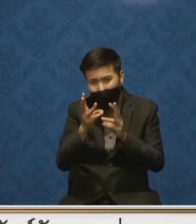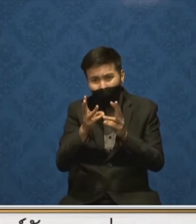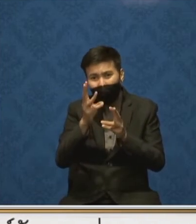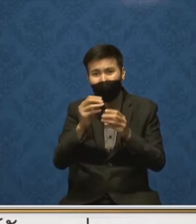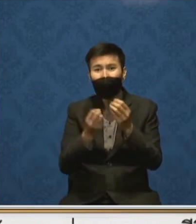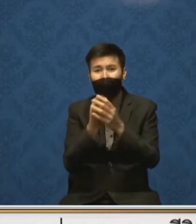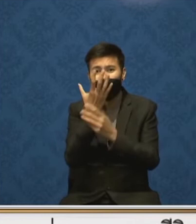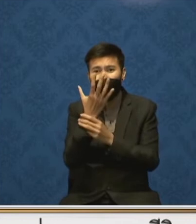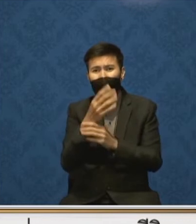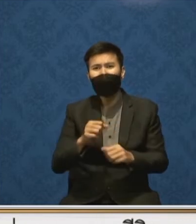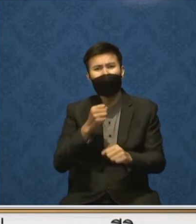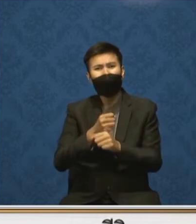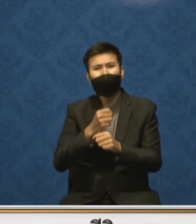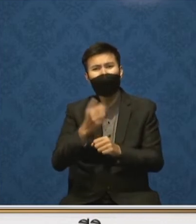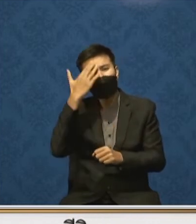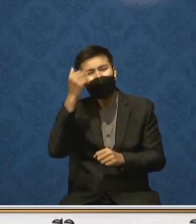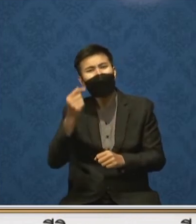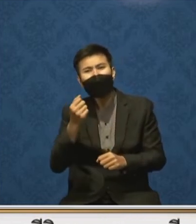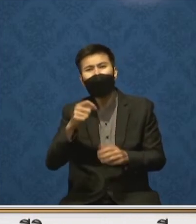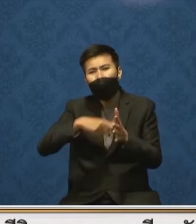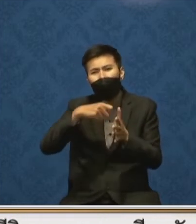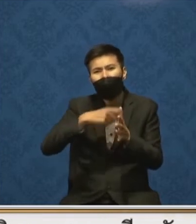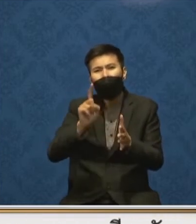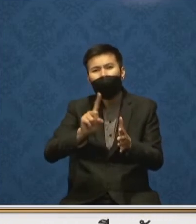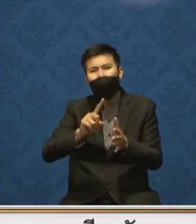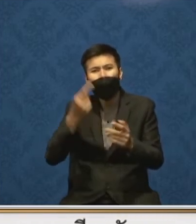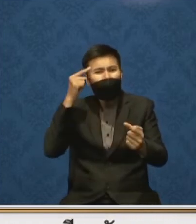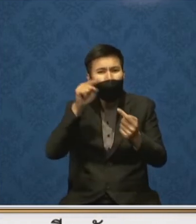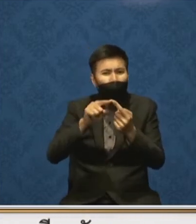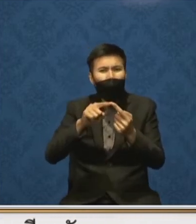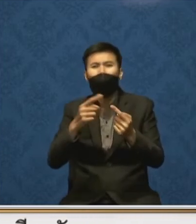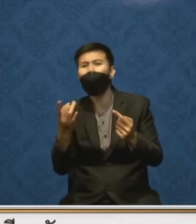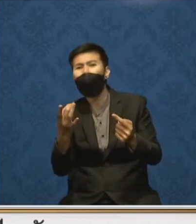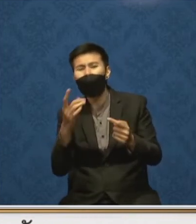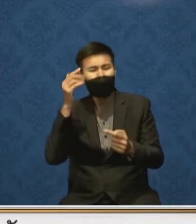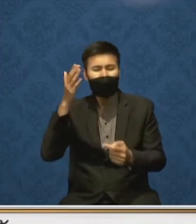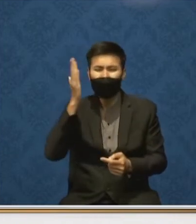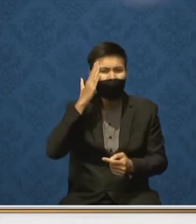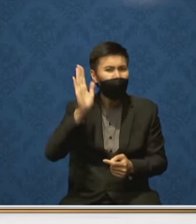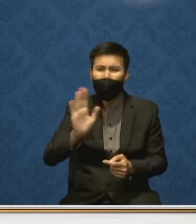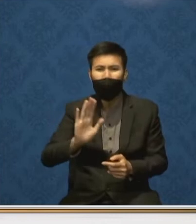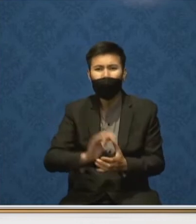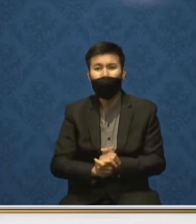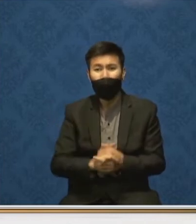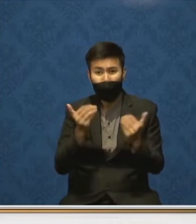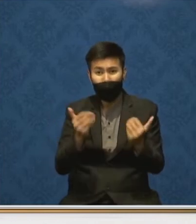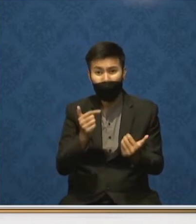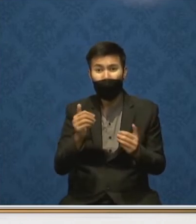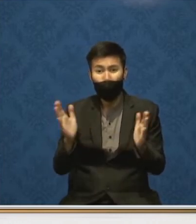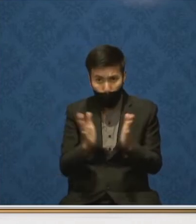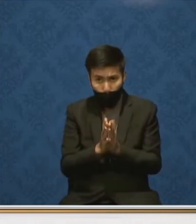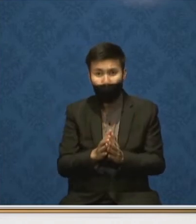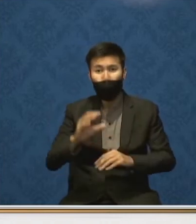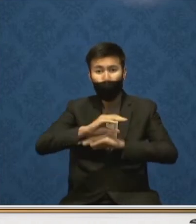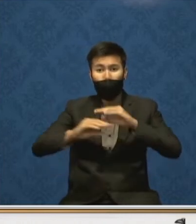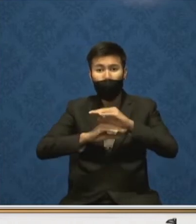อะไรกัแน่แล้วตัวเปาหมายตวชีวตคือะไรก็ไม่ทราบก็จริ ๆ แล้วรวมเปโครงการเดียวแลวถากมีหลายหนวยง